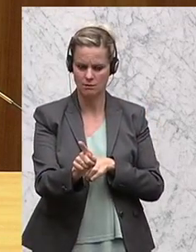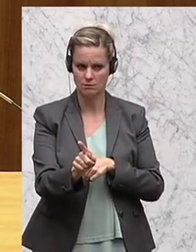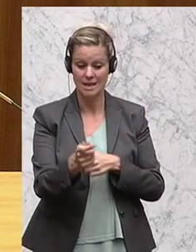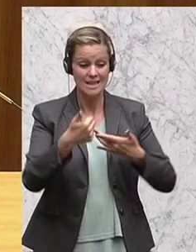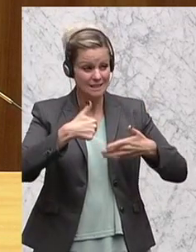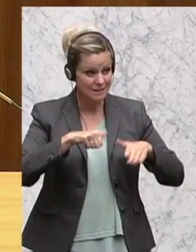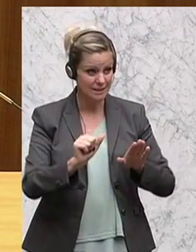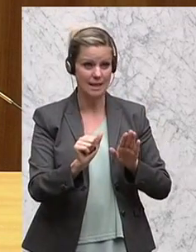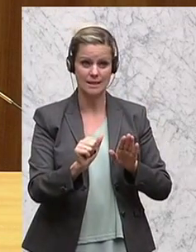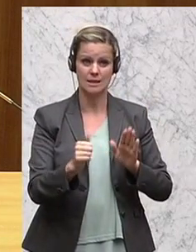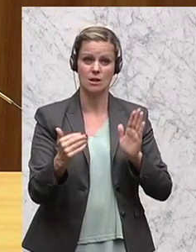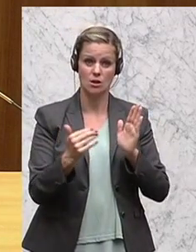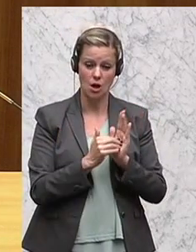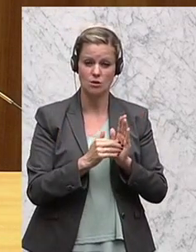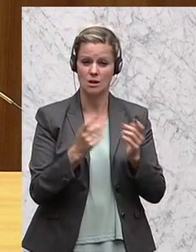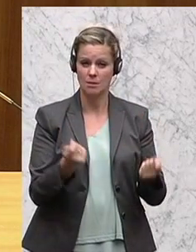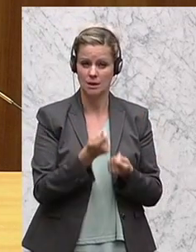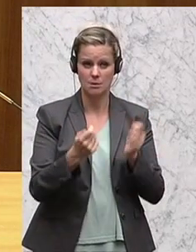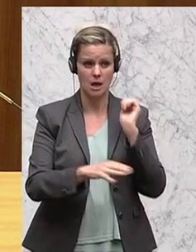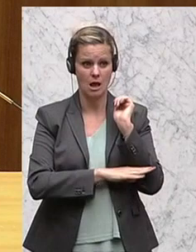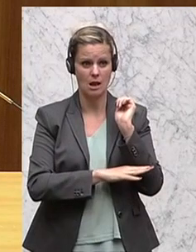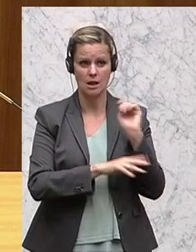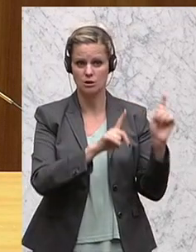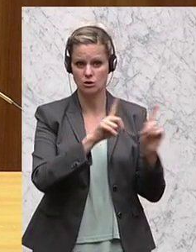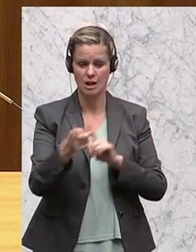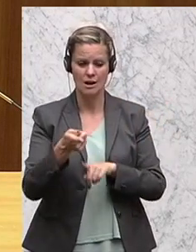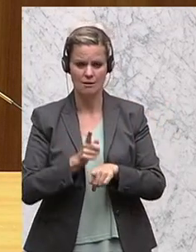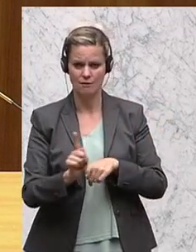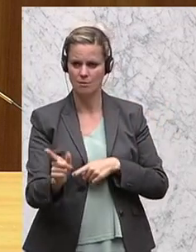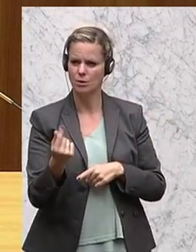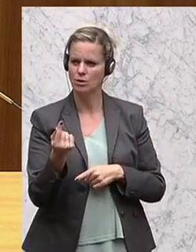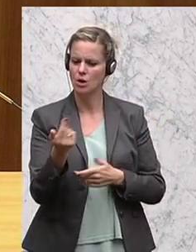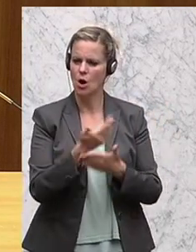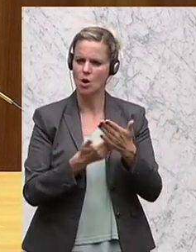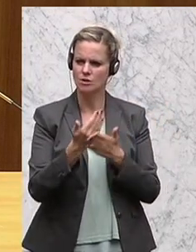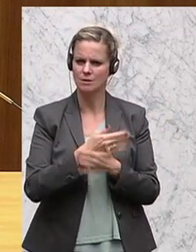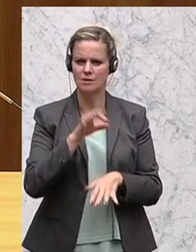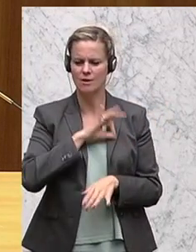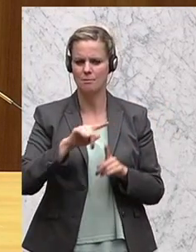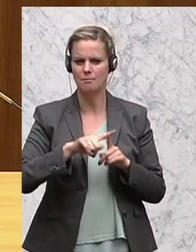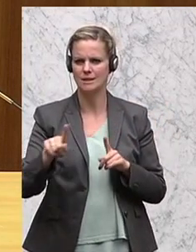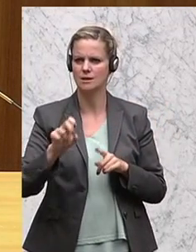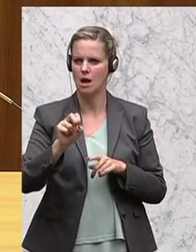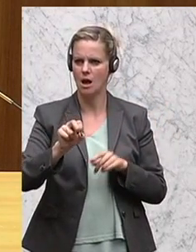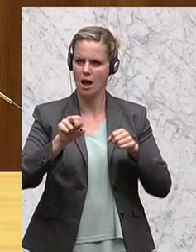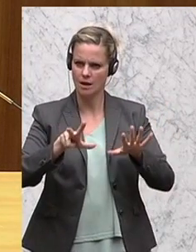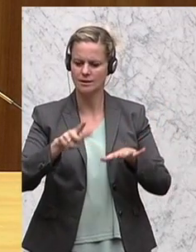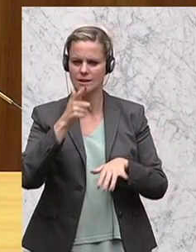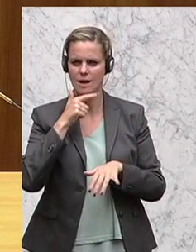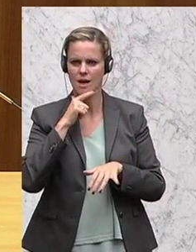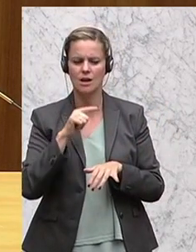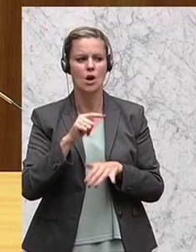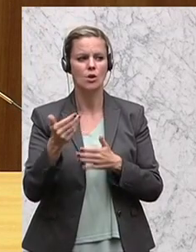dass 16.000 betriebliche Lehrstellen fehlen, ist eine Ausbildungsverpflichtung bis 18 und eine Ausbildungsgarantie